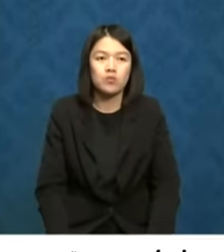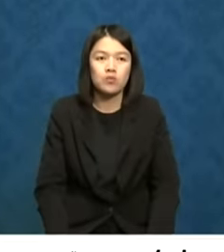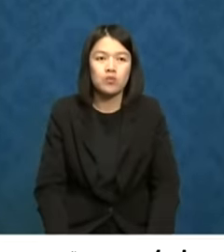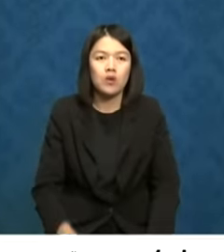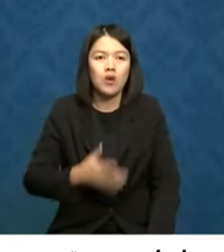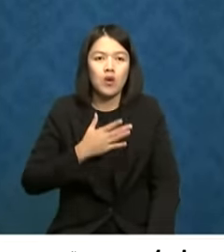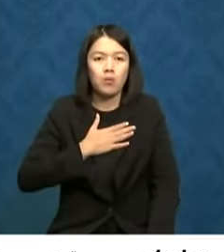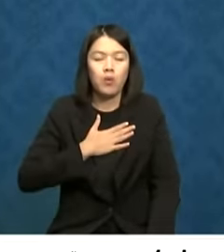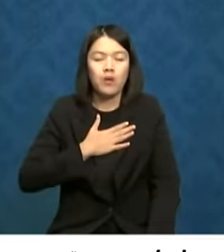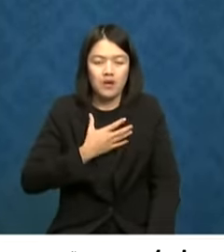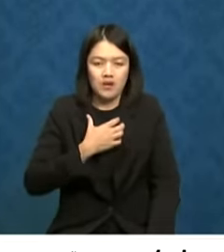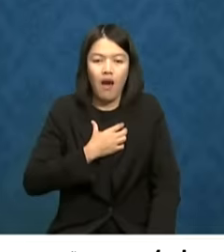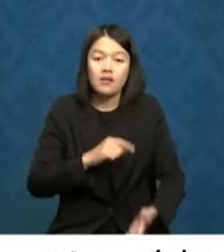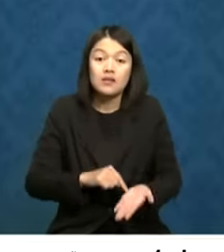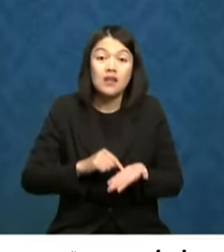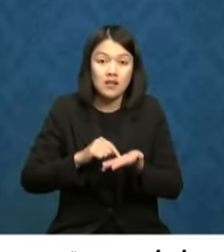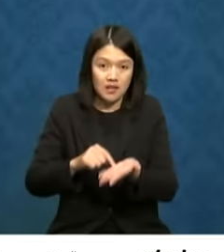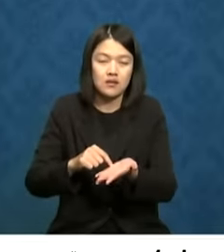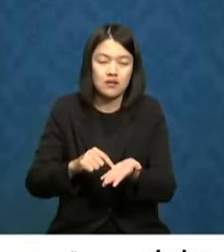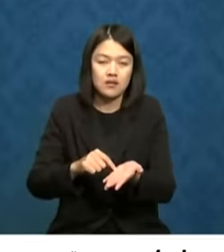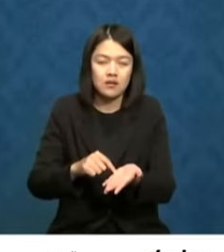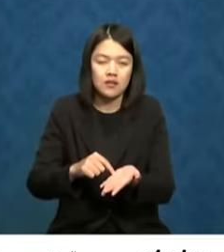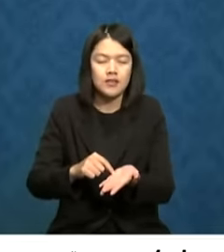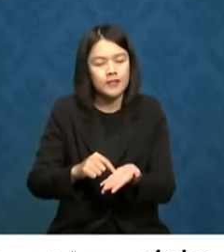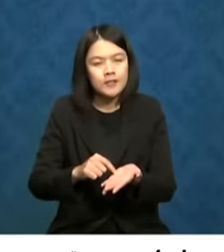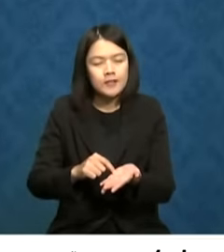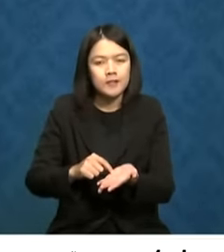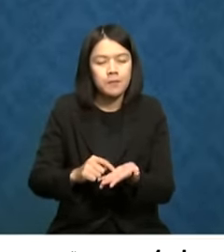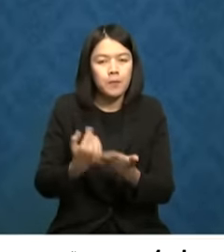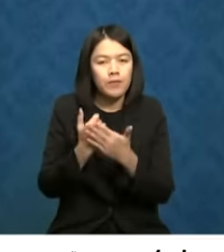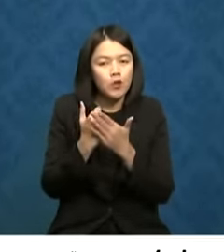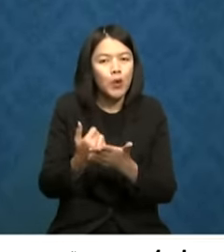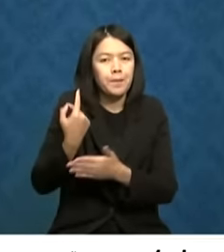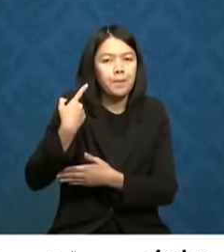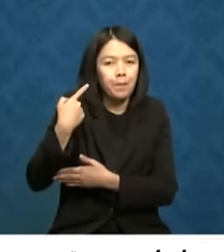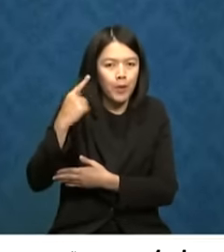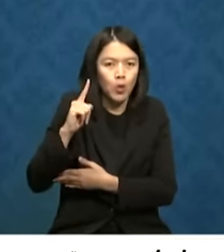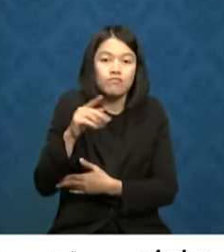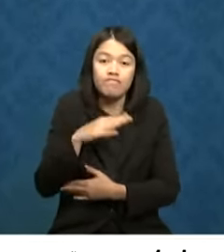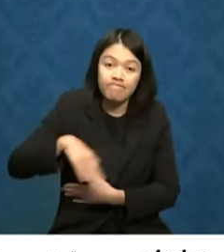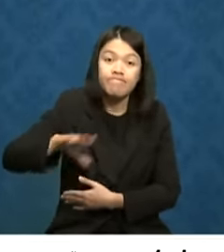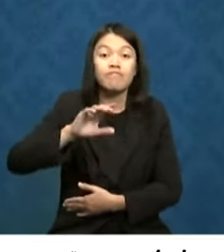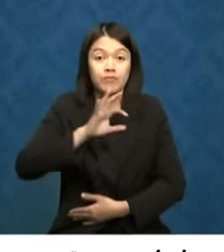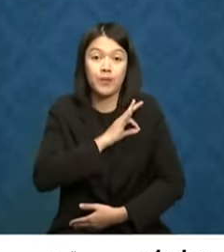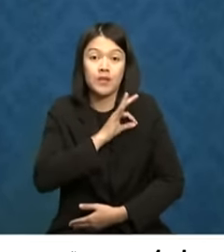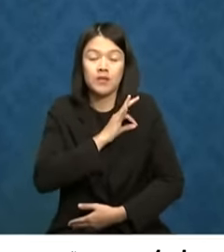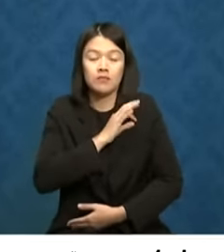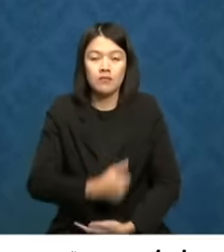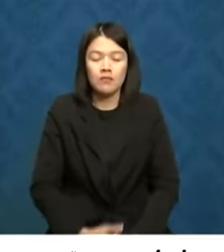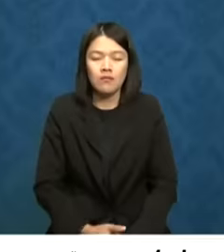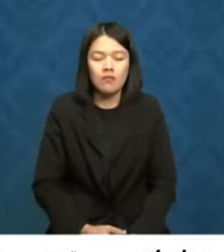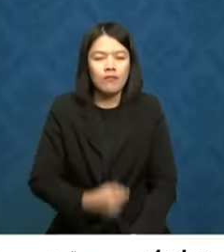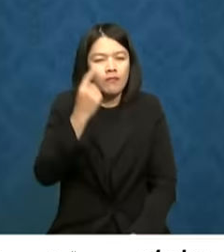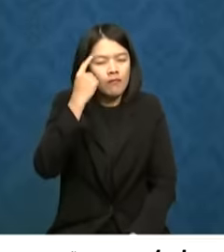ผมก็คิดว่าผมอยากจะเสนออะไรบางอย่างเพื่ออาจจะเป็นประโยชน์กับท่านสมาชิกในการที่จะคิด